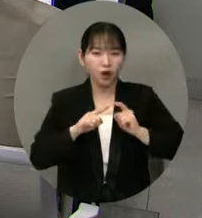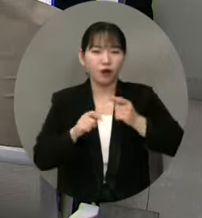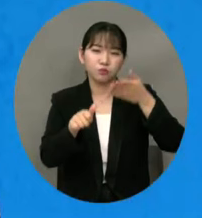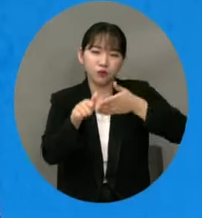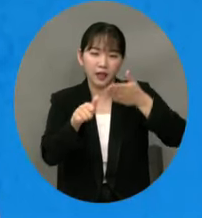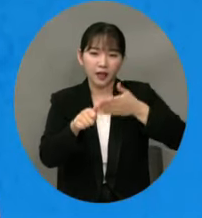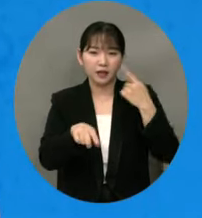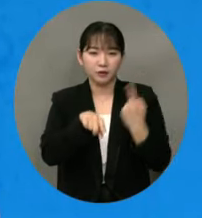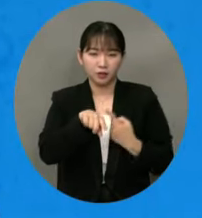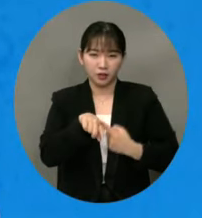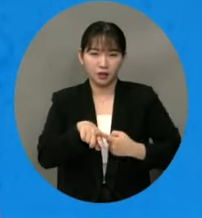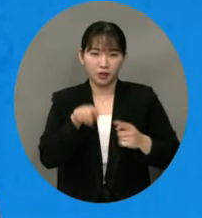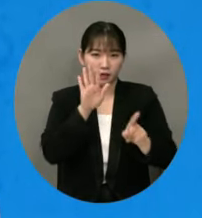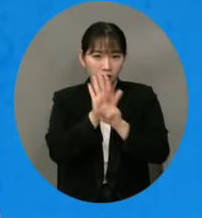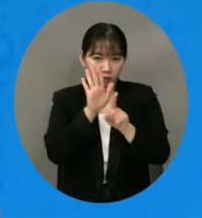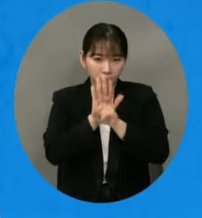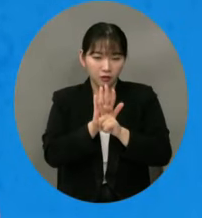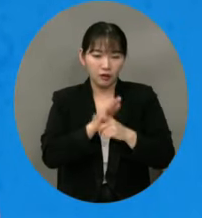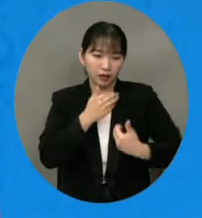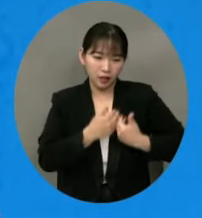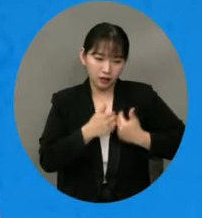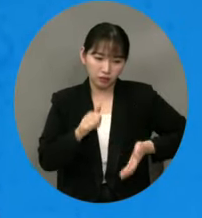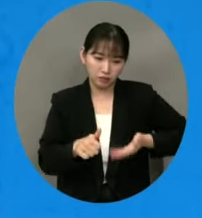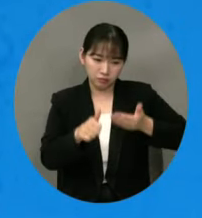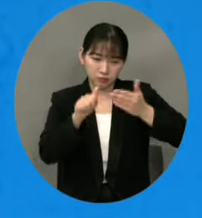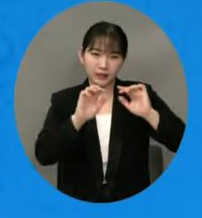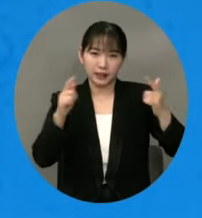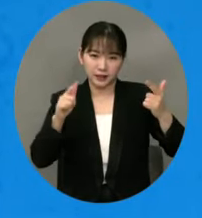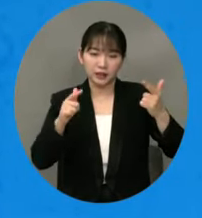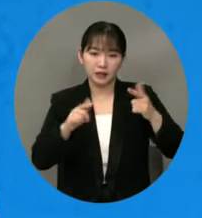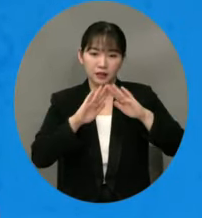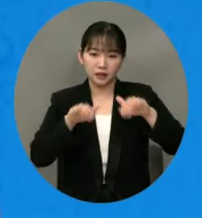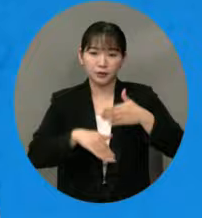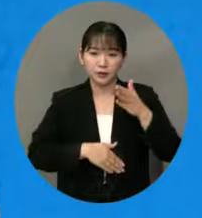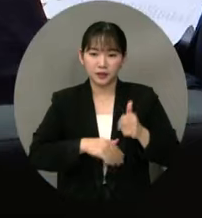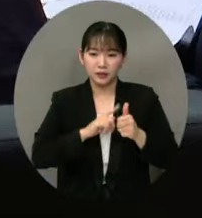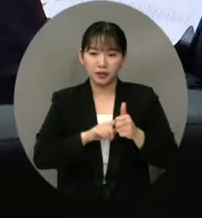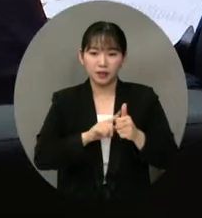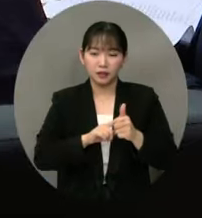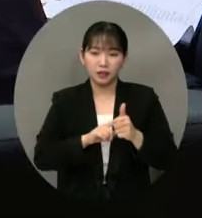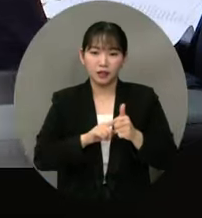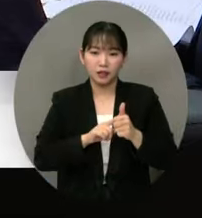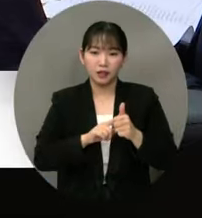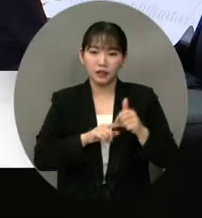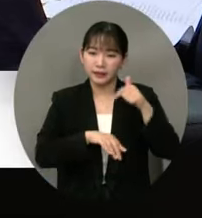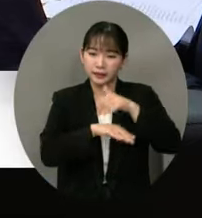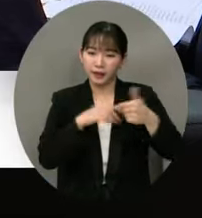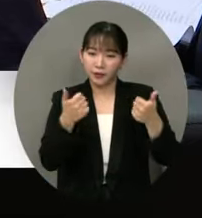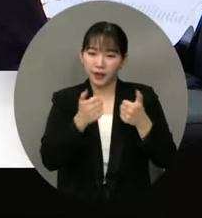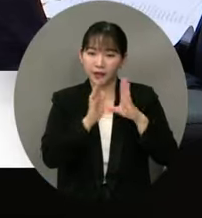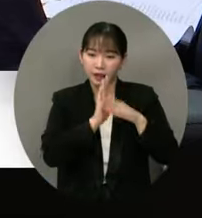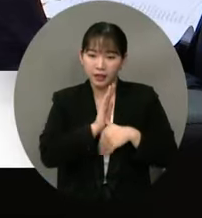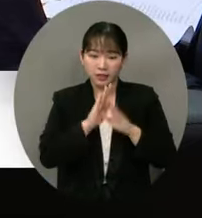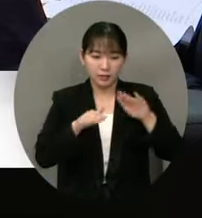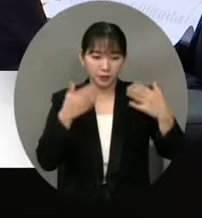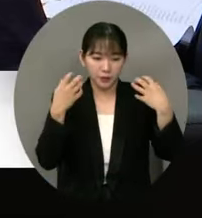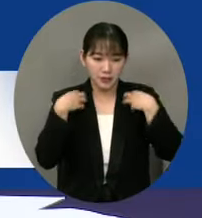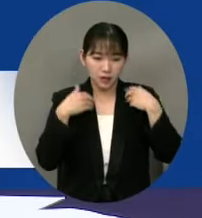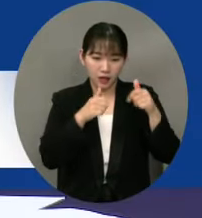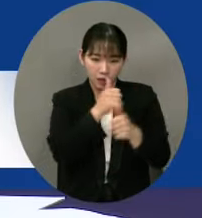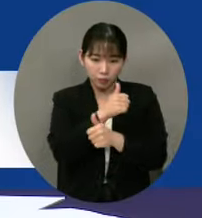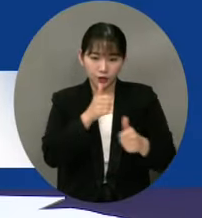해석됩니다. 공모 자체가 갈등을 부추기는 것은 아니라는 김영록 지사. 전략회의에서 전남도청